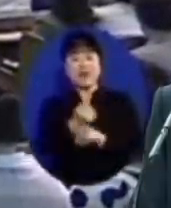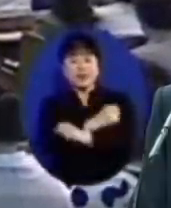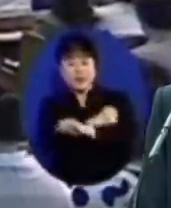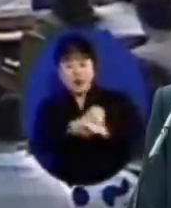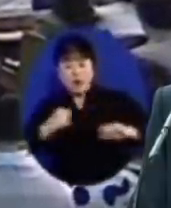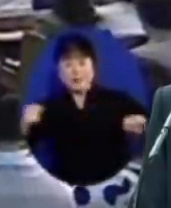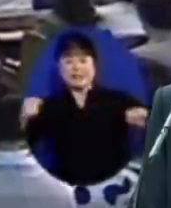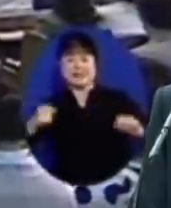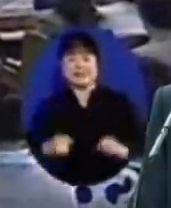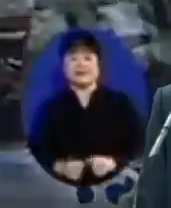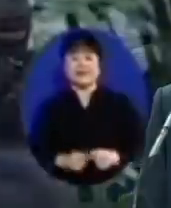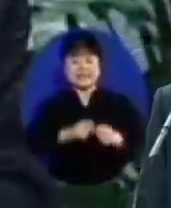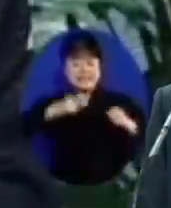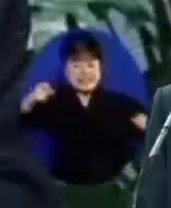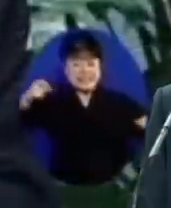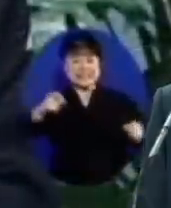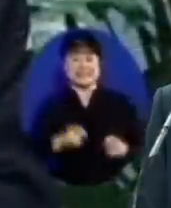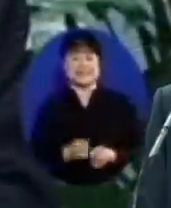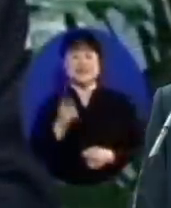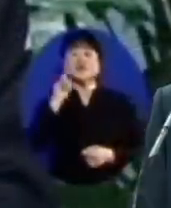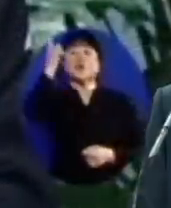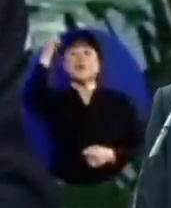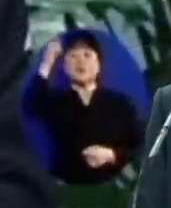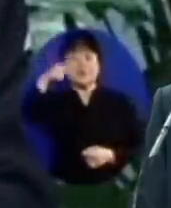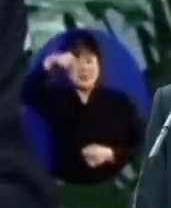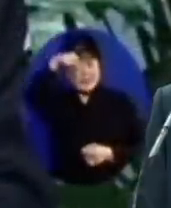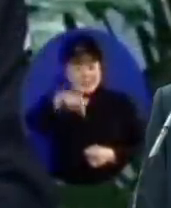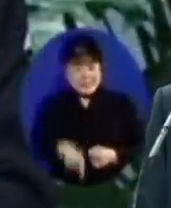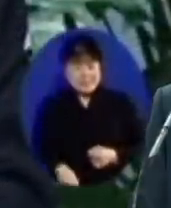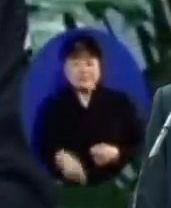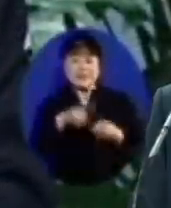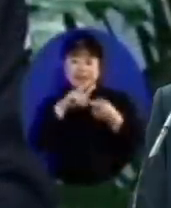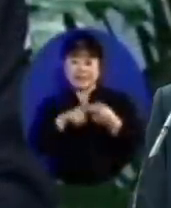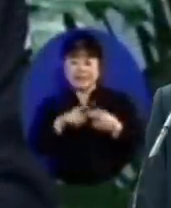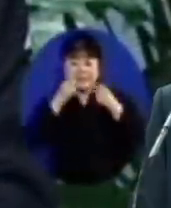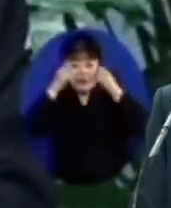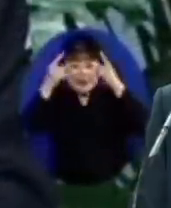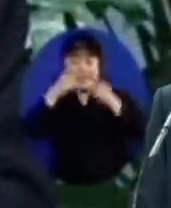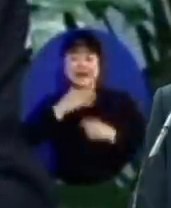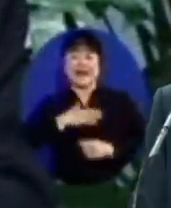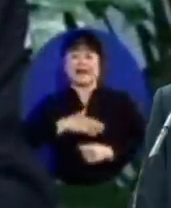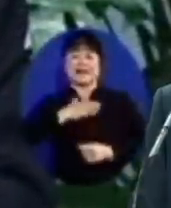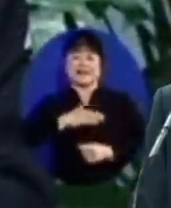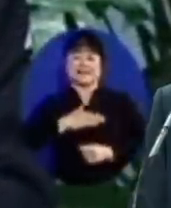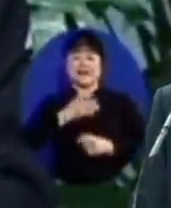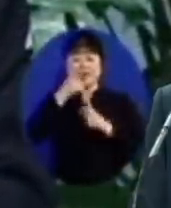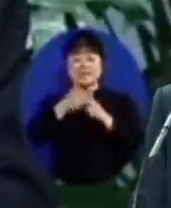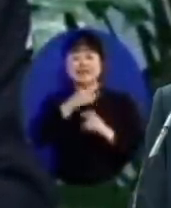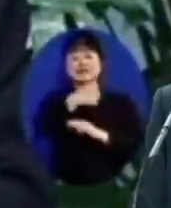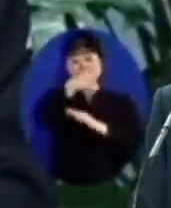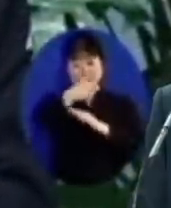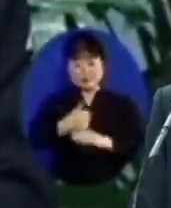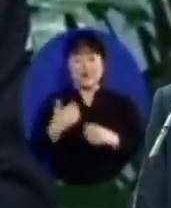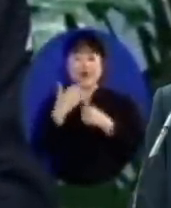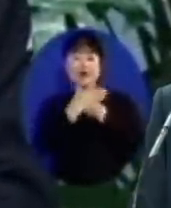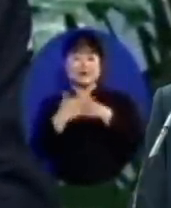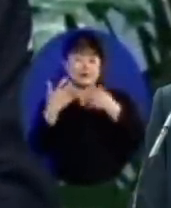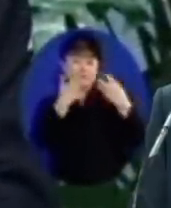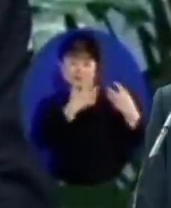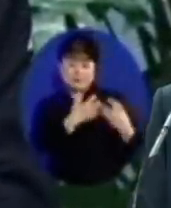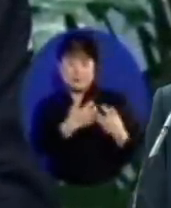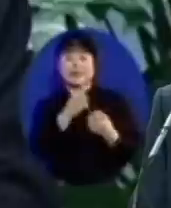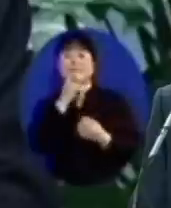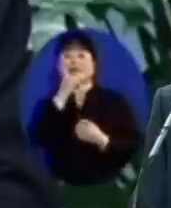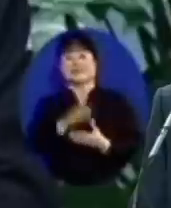넓이와 길이와 높이와 깊임을 깨달아 알아서 예수 그리스도의 은혜로 충만하라고